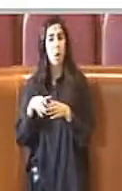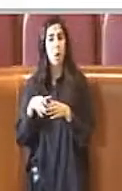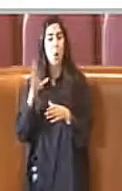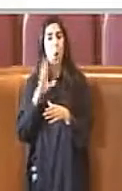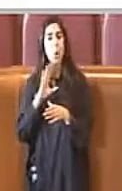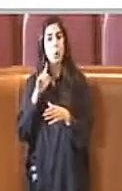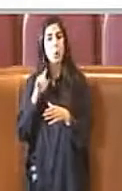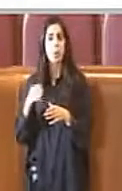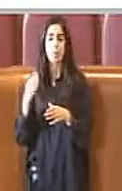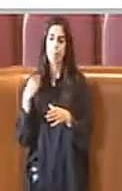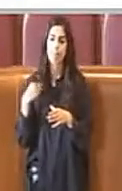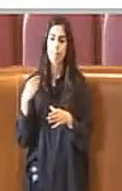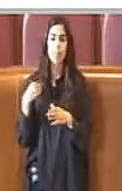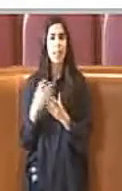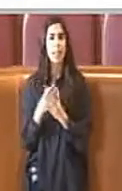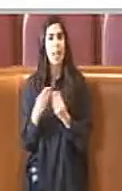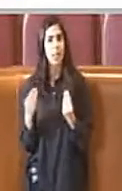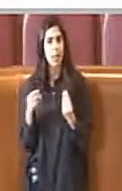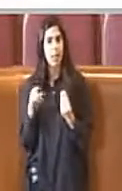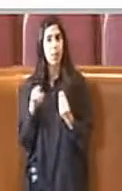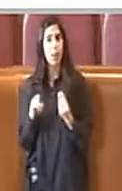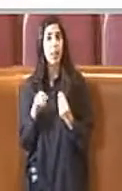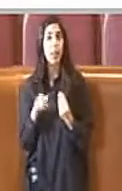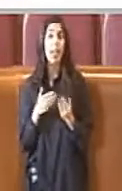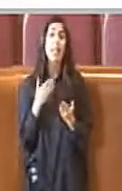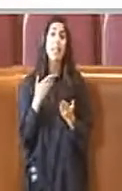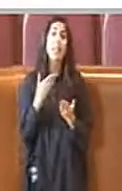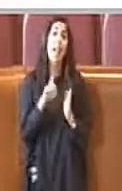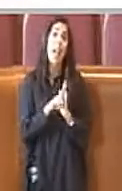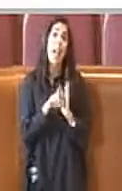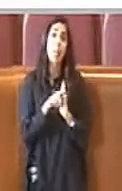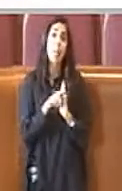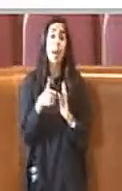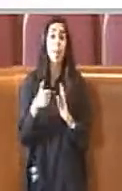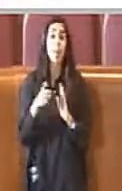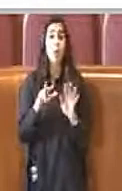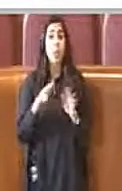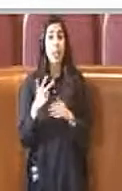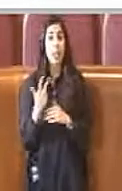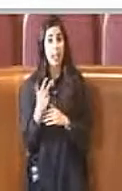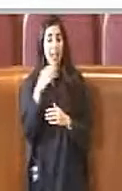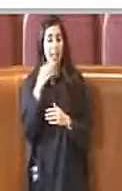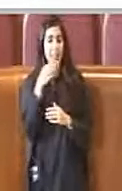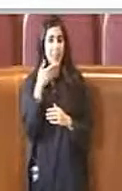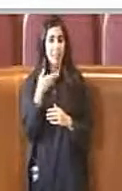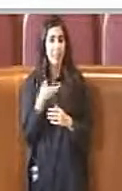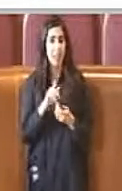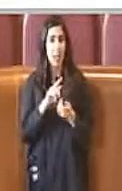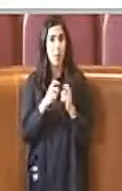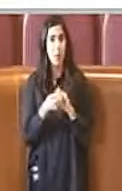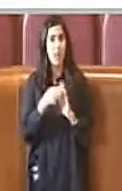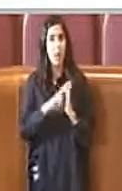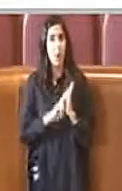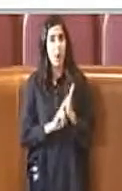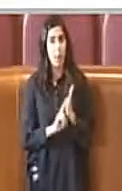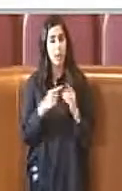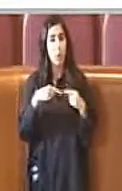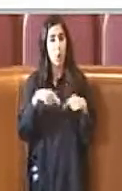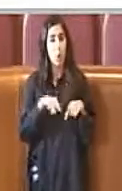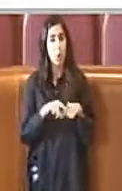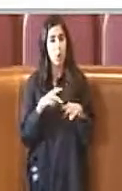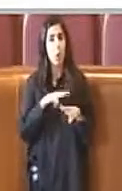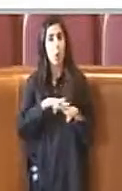di presentare la delibera 183 e quindi di riforma di modifiche studiate il regolamento il consiglio comunale